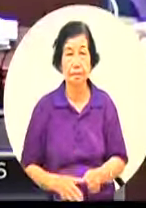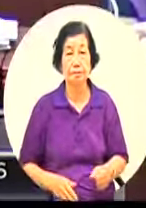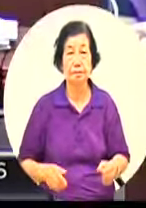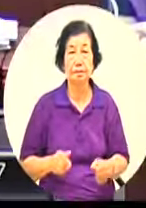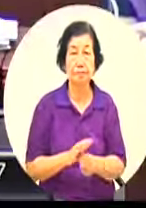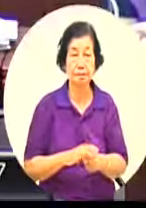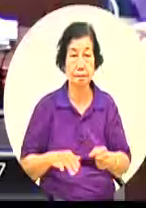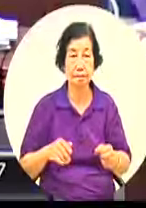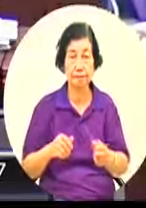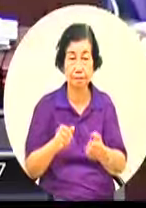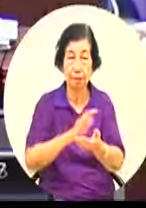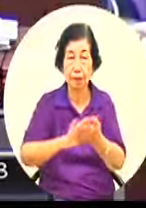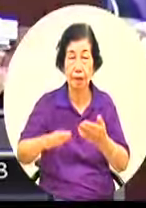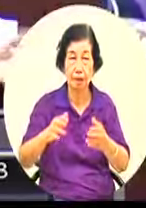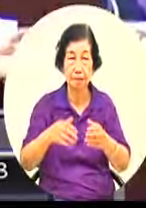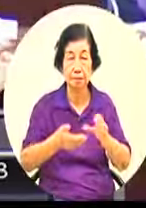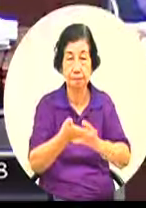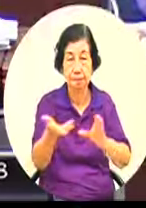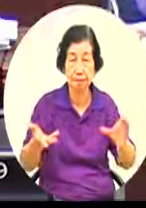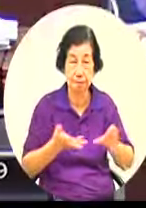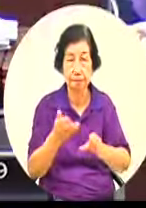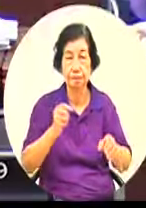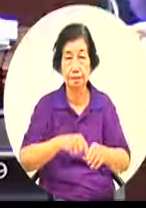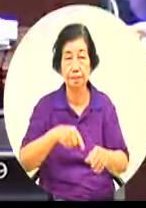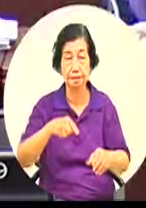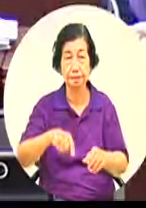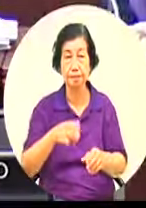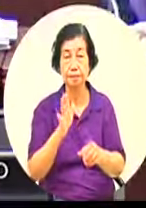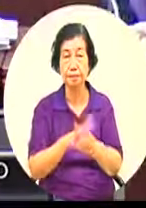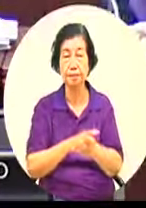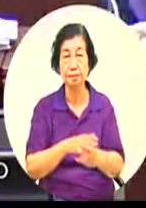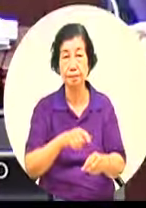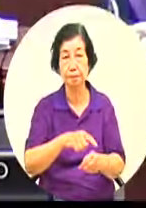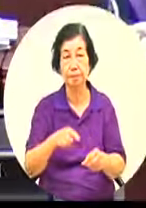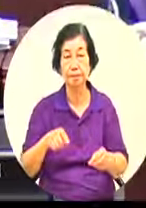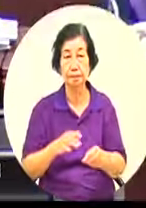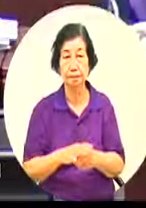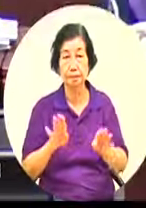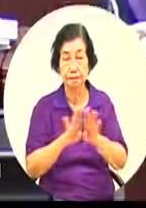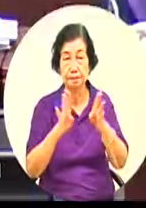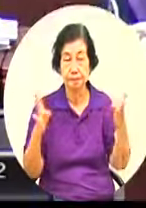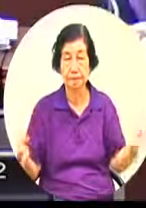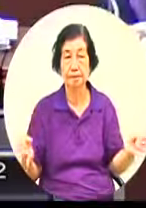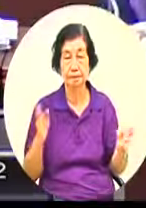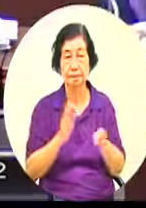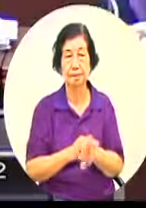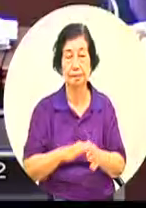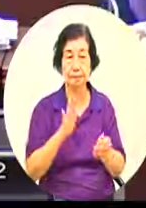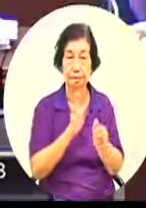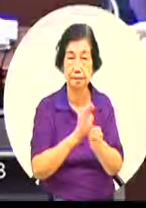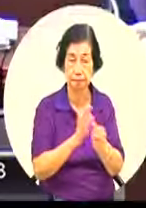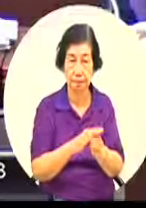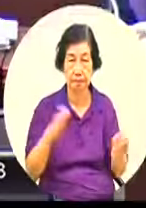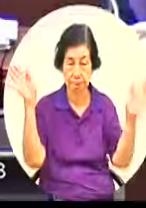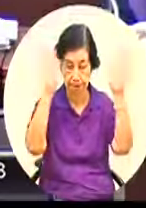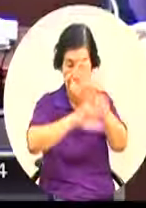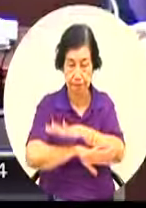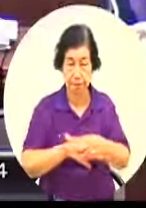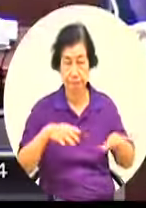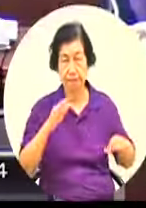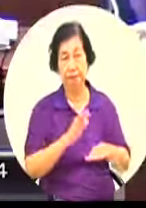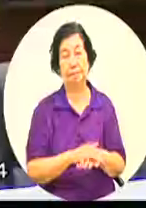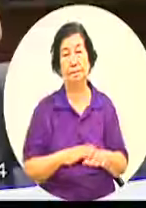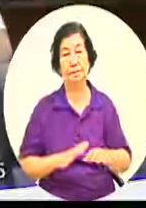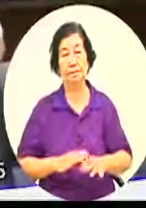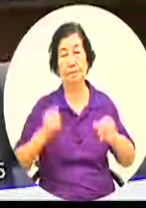非常好的一个场域哦，是不是？请体育处长补充一下，有哪些具有开发潜力的夜间马拉松，我们就来行销夜间马拉松